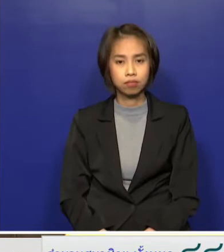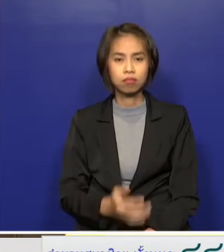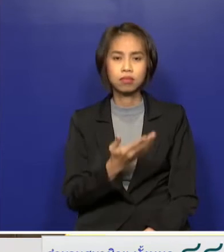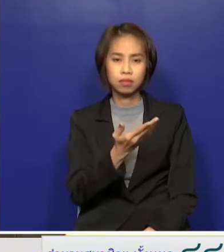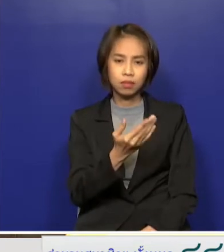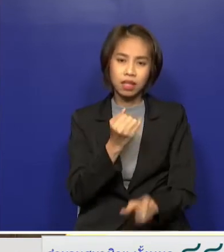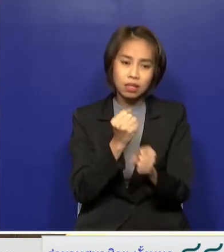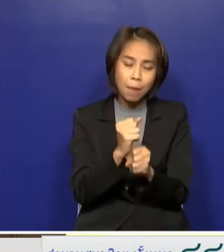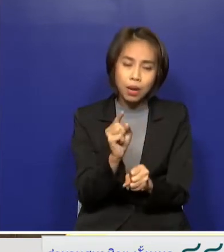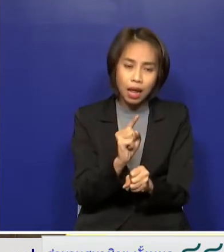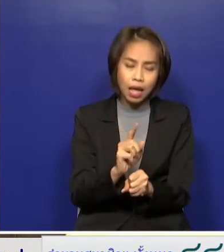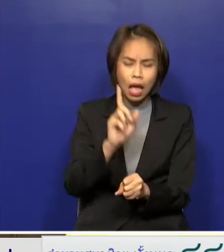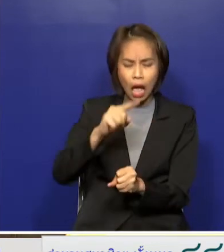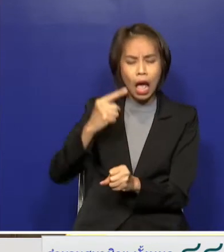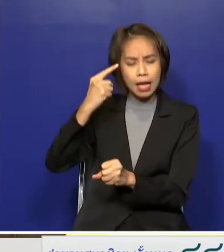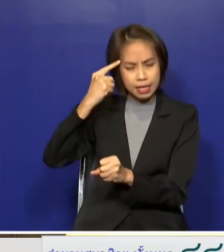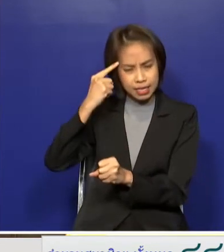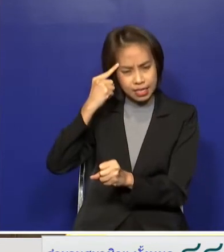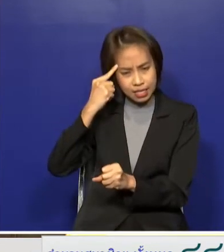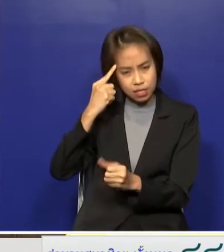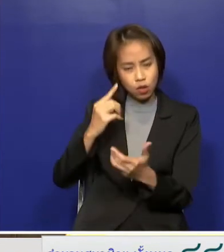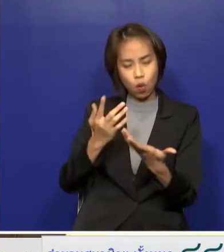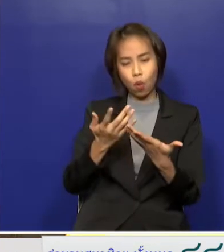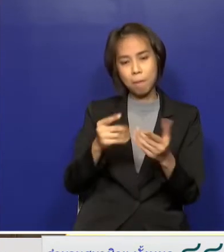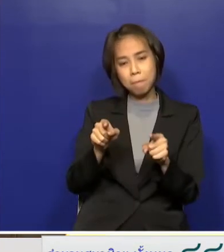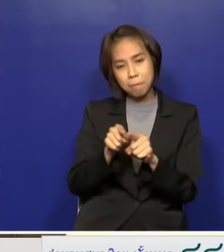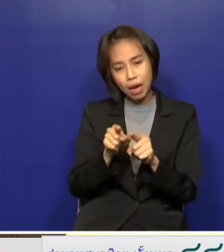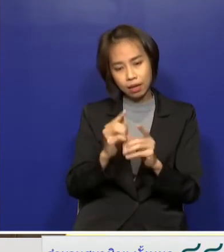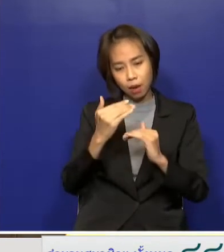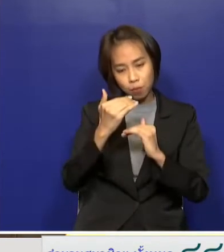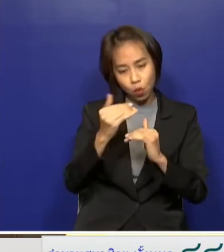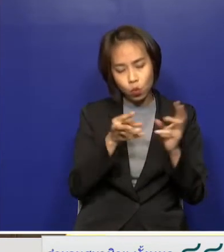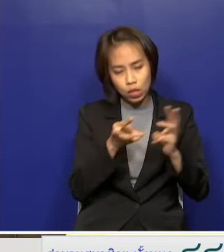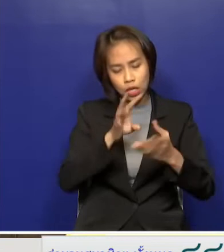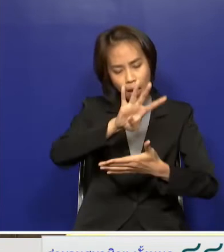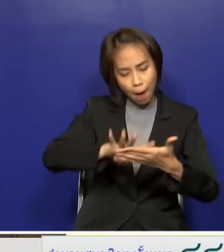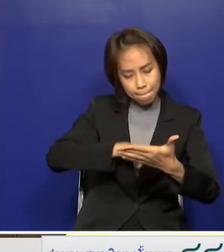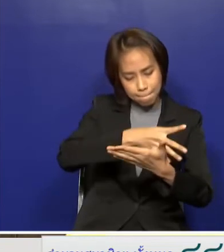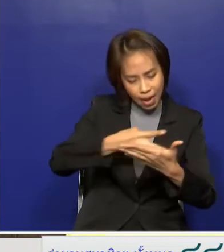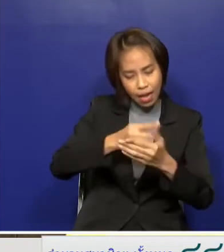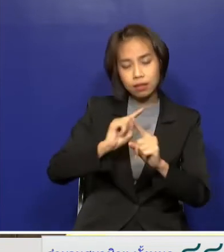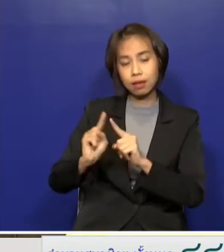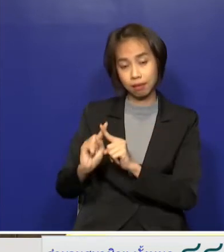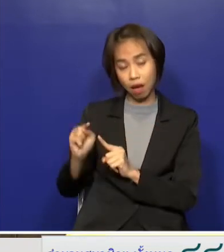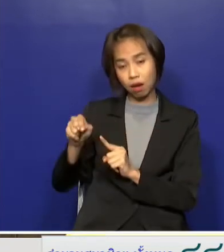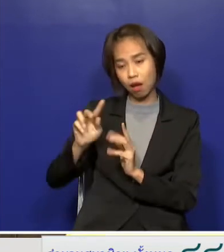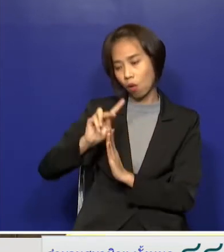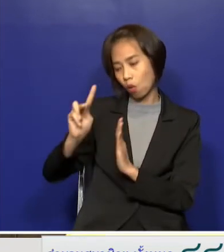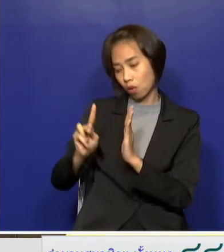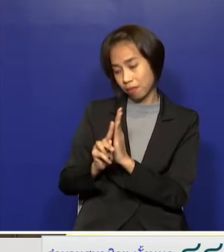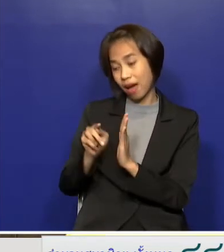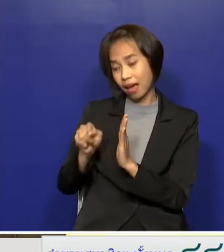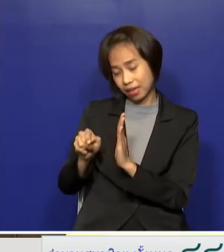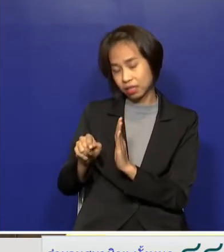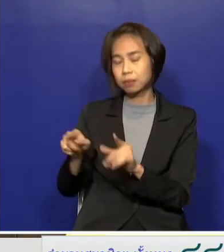ำอะไรท่านคิดและสร้างกรอบสร้างทิศทางที่จะเดินไปข้างหน้าหรือรวมทั้งร่างพระราชบัญญัติก็ตามท่านให้แนวไว้ว่าจะเอาอย่